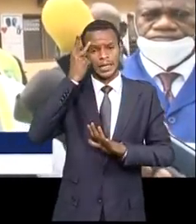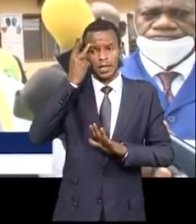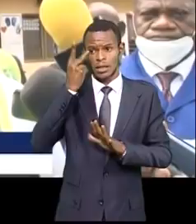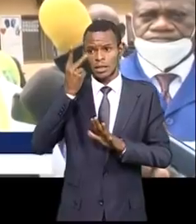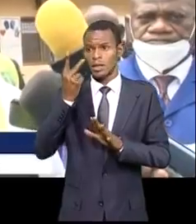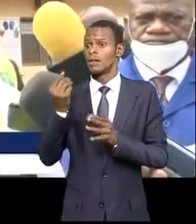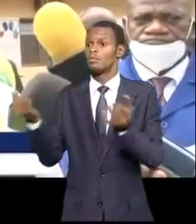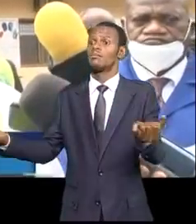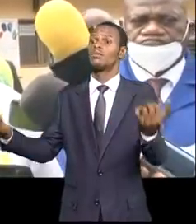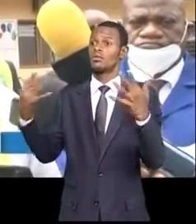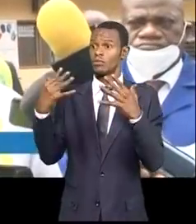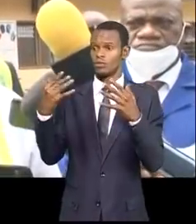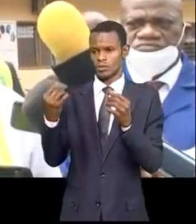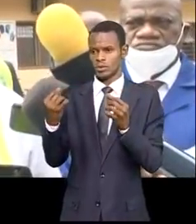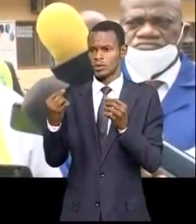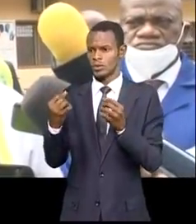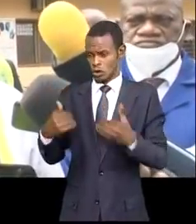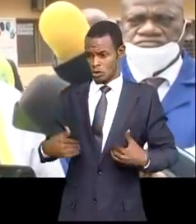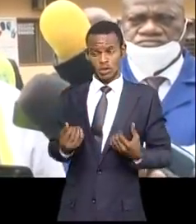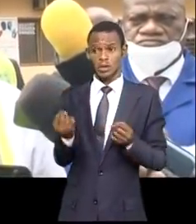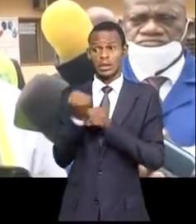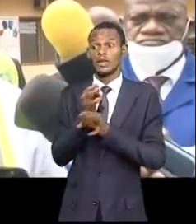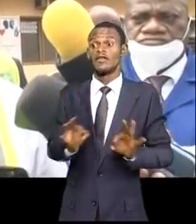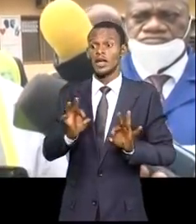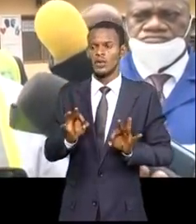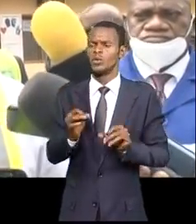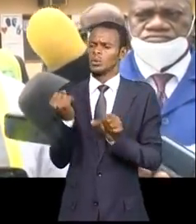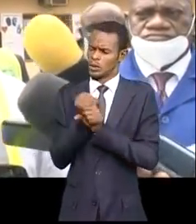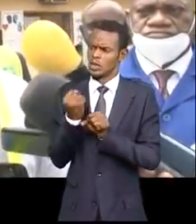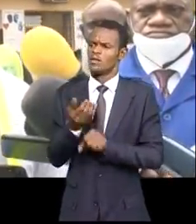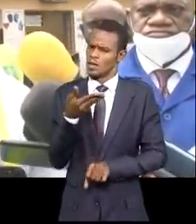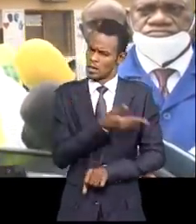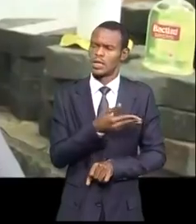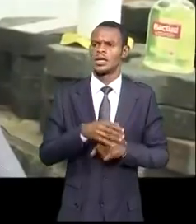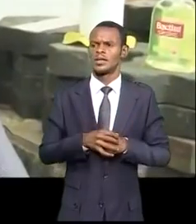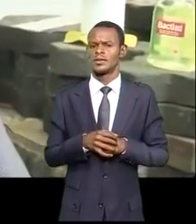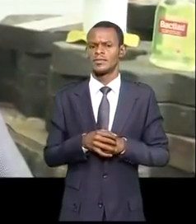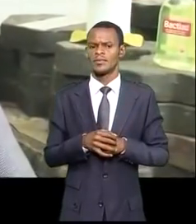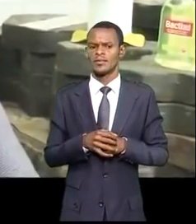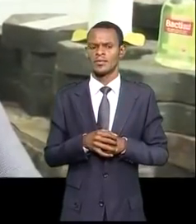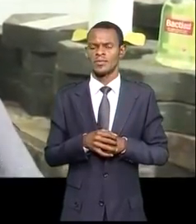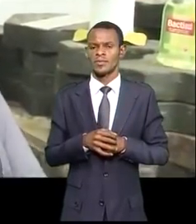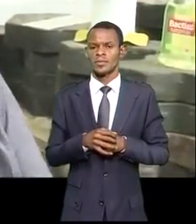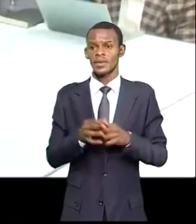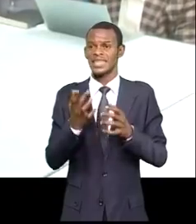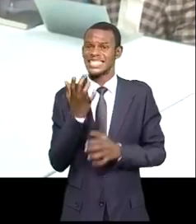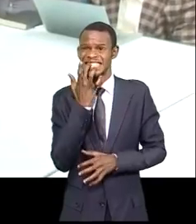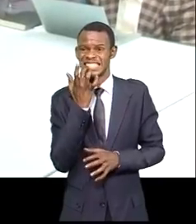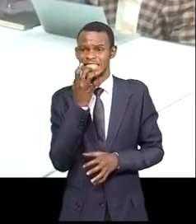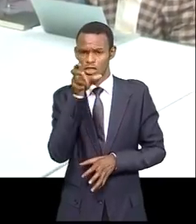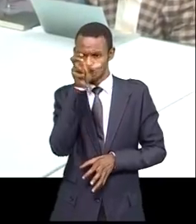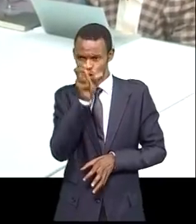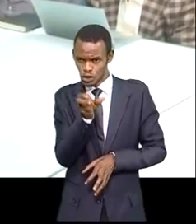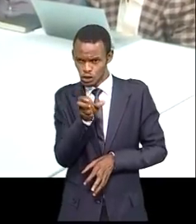des matériaux de construction dont nous avons besoin parce que les pays en pleine reconstruction les déchets plastiques sont un problème